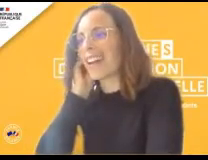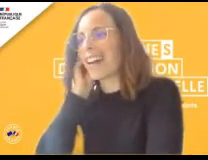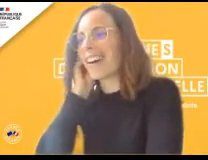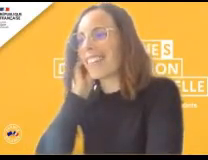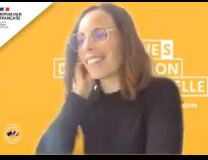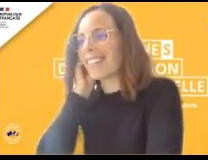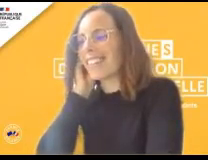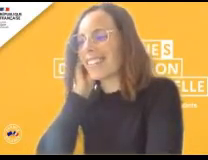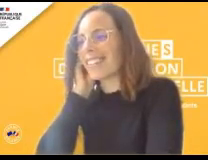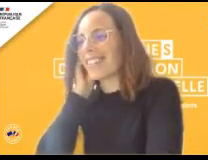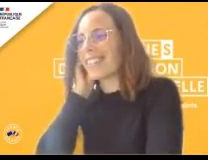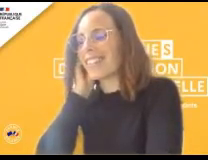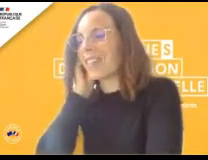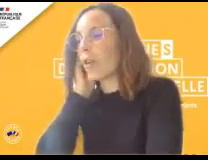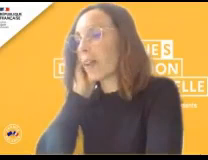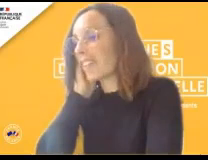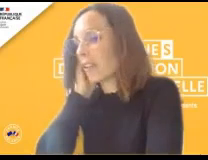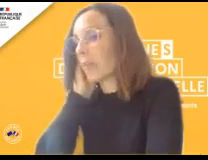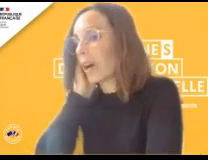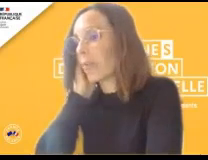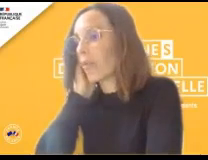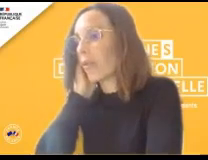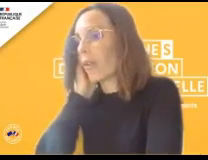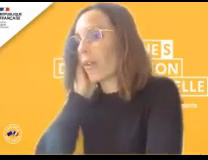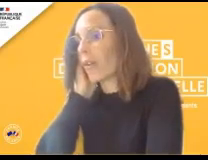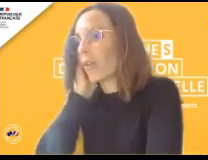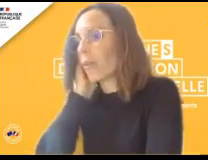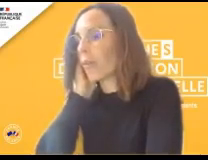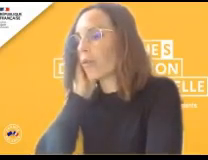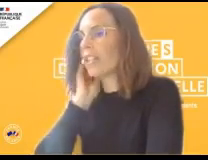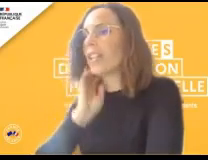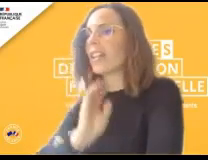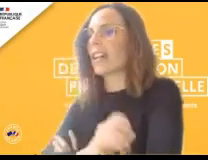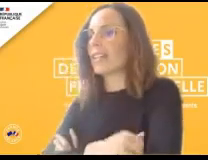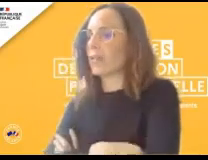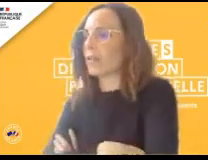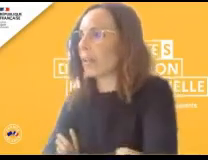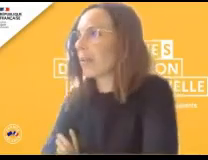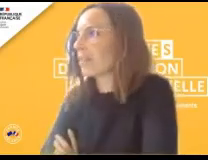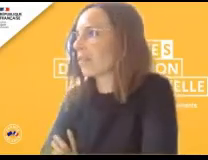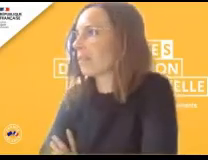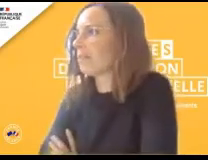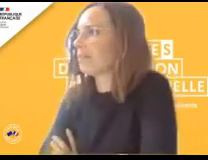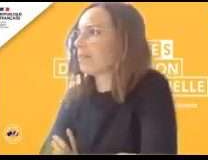ces partenaires-là si c'est pertinent par rapport au projet et à la